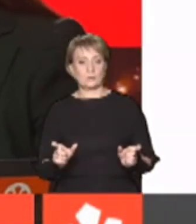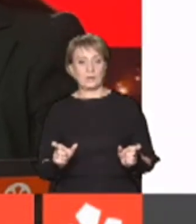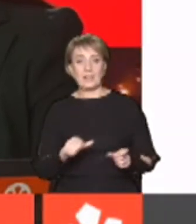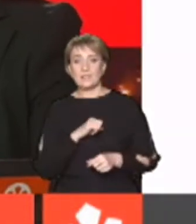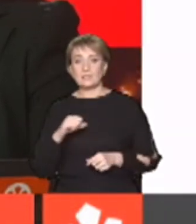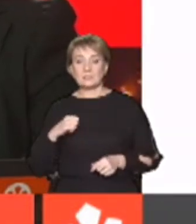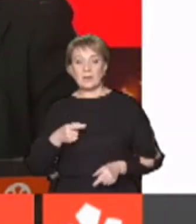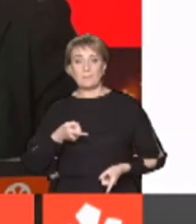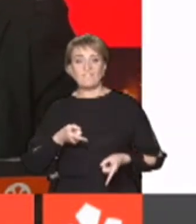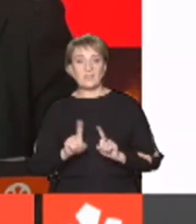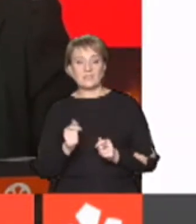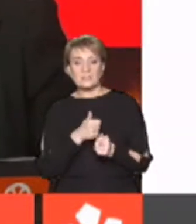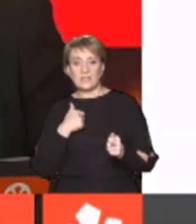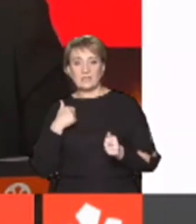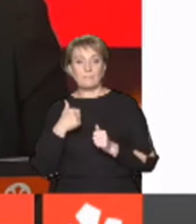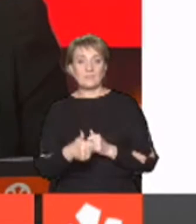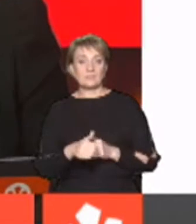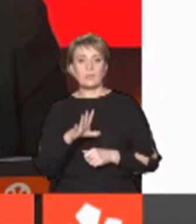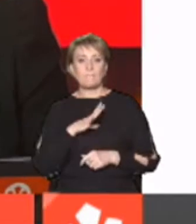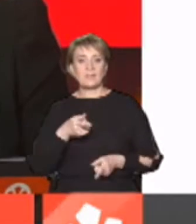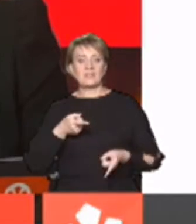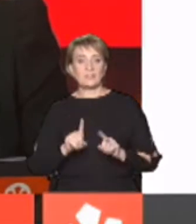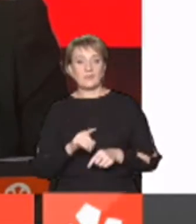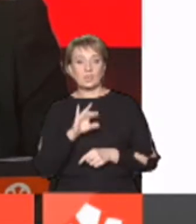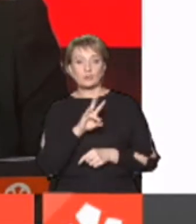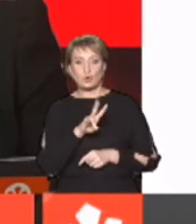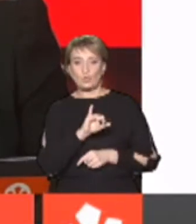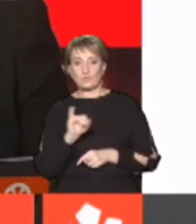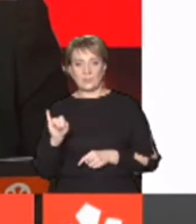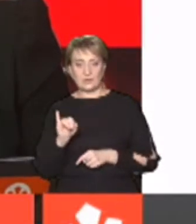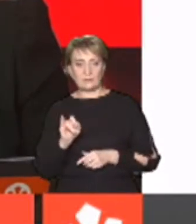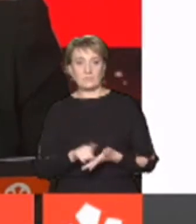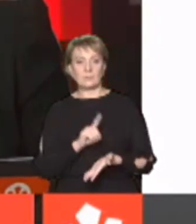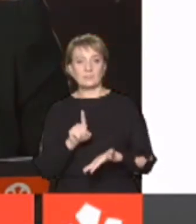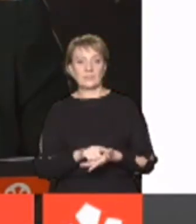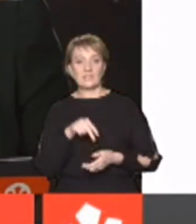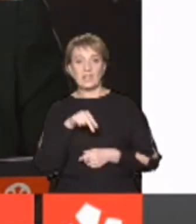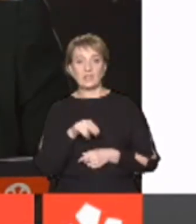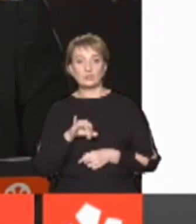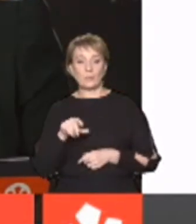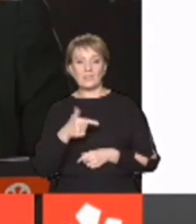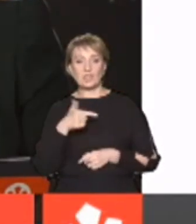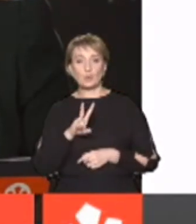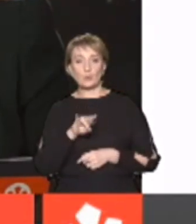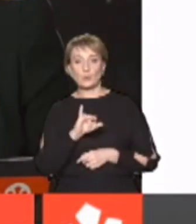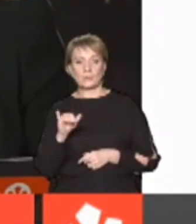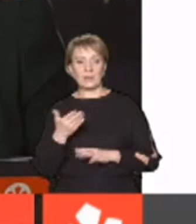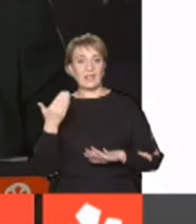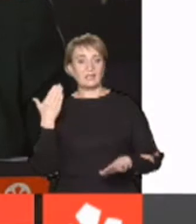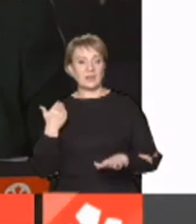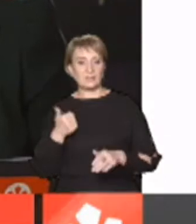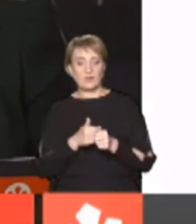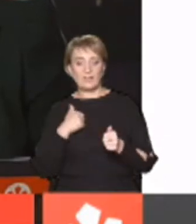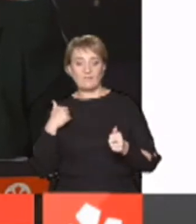на випередження. Локдаун міг бути ефективний в жовтні, він міг бути ефективний в листопаді, в грудні, раніше на